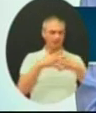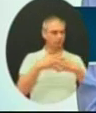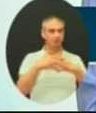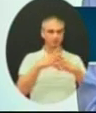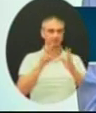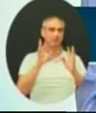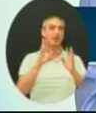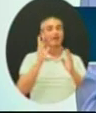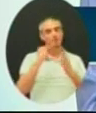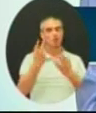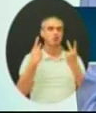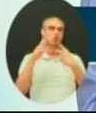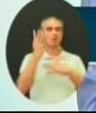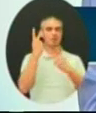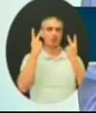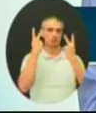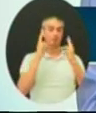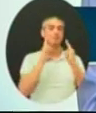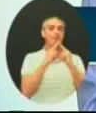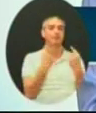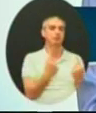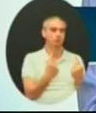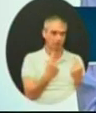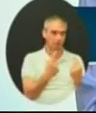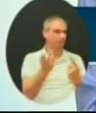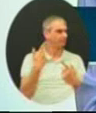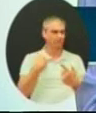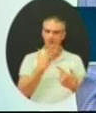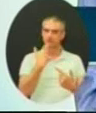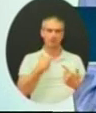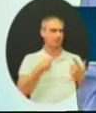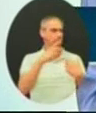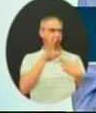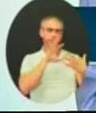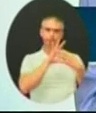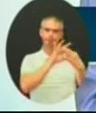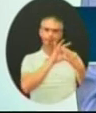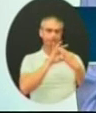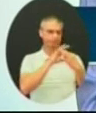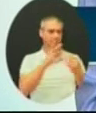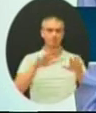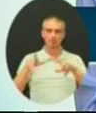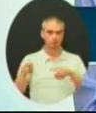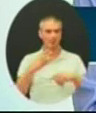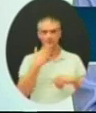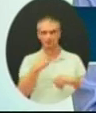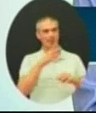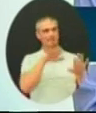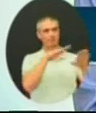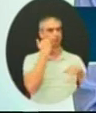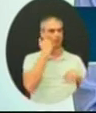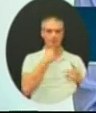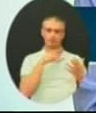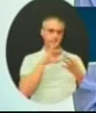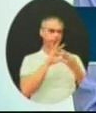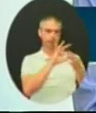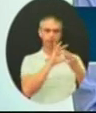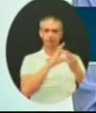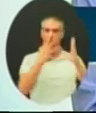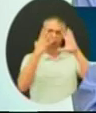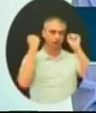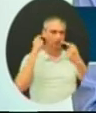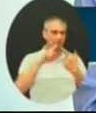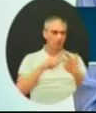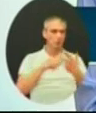אפילו מהפגישה עצמה, ואם יש קשר ויש ערוצים פתוחים להבנתי בין הממשלים, זאת אומרת הקשר בין השגרירות